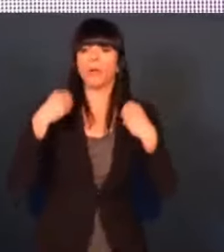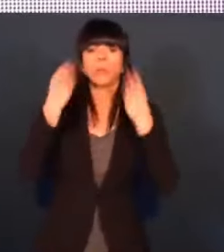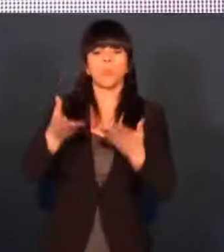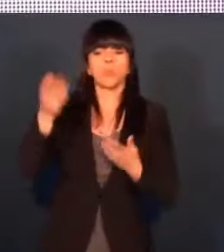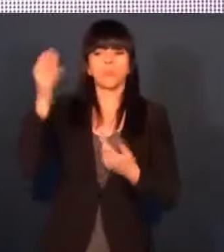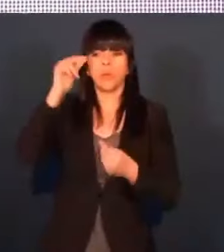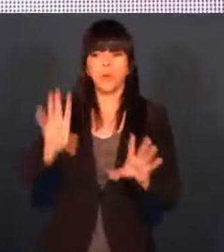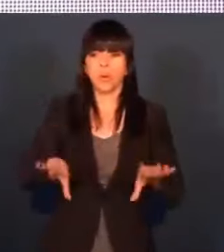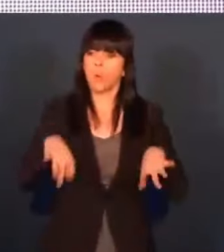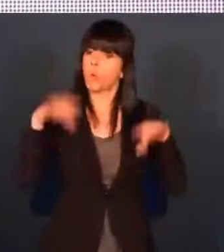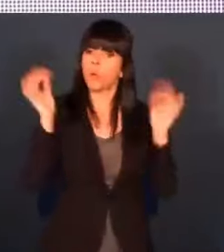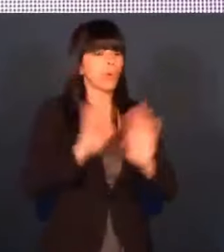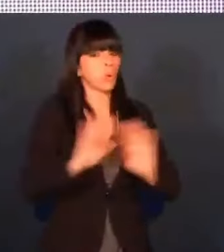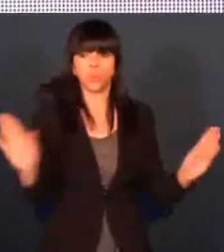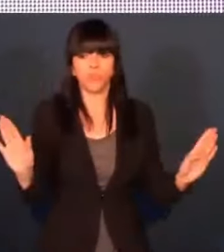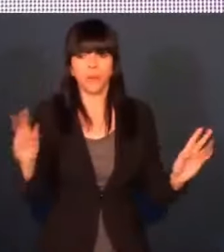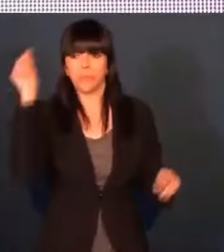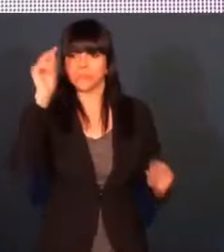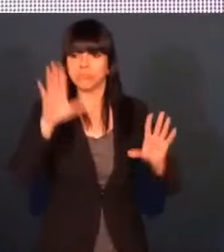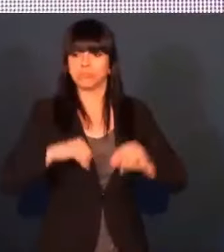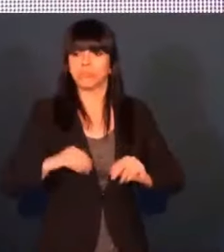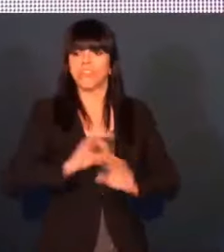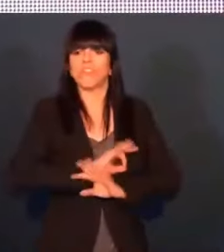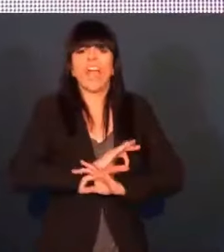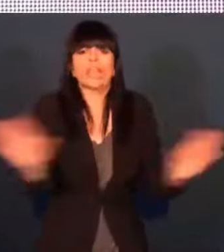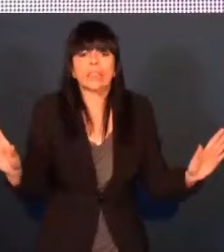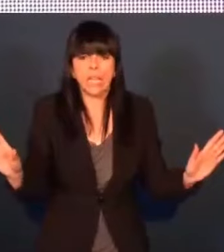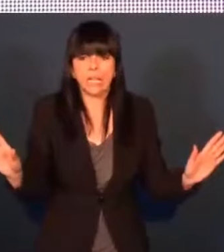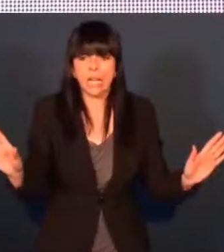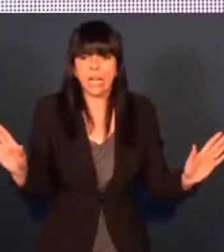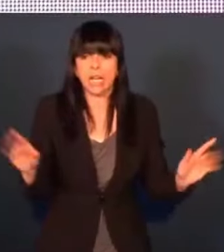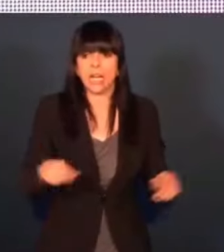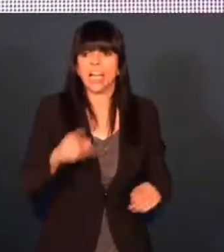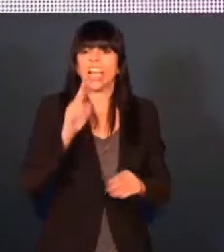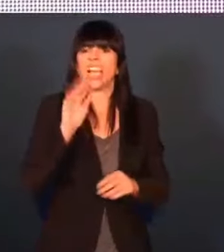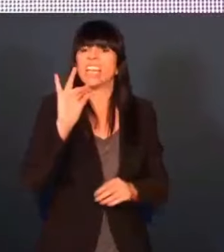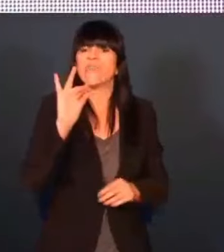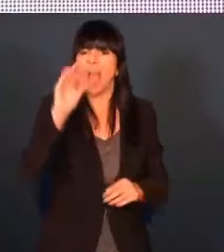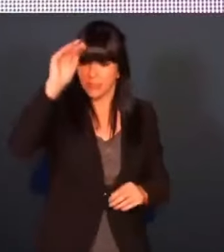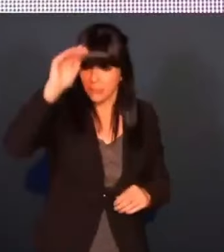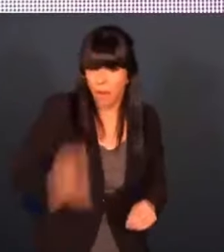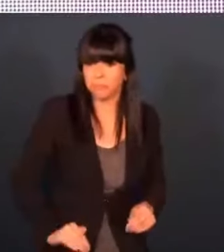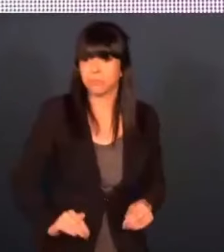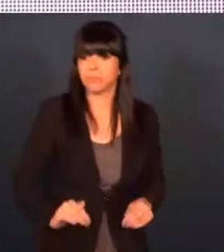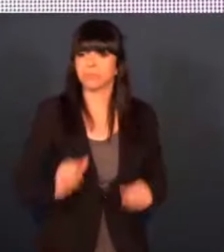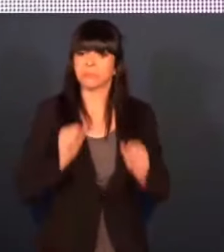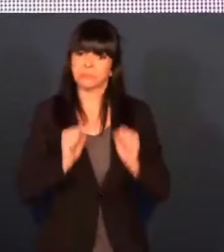еврозоната веднага след като покрием критерия за инфлацията, което се очаква да се